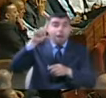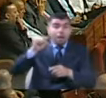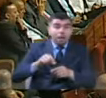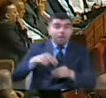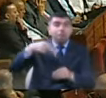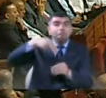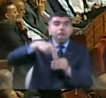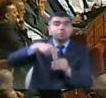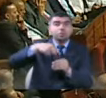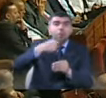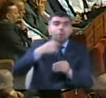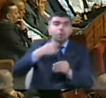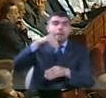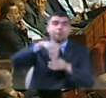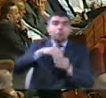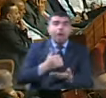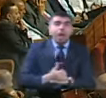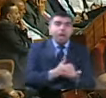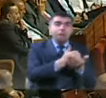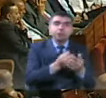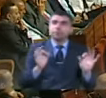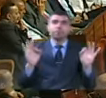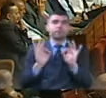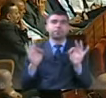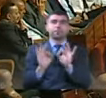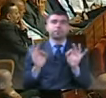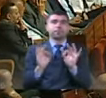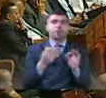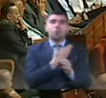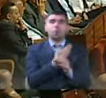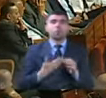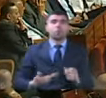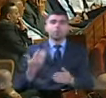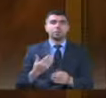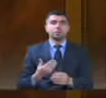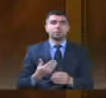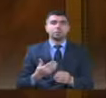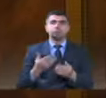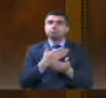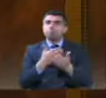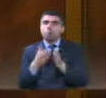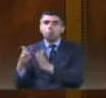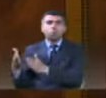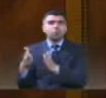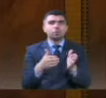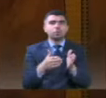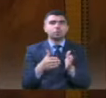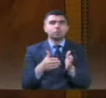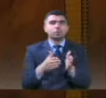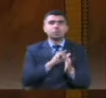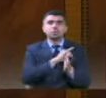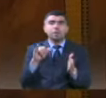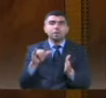ما بقاش داخل الدوله الان فيه تا علاقه ما بقات بيناتنا، فضينا. الى